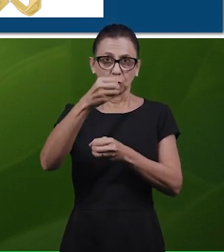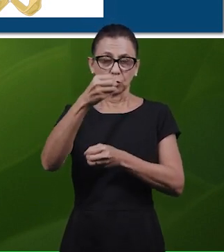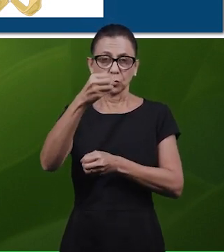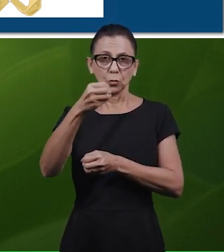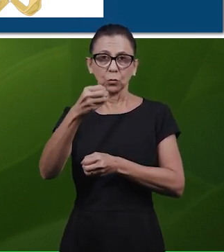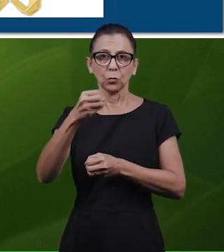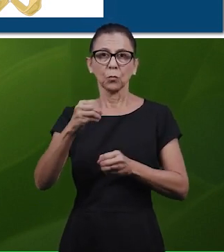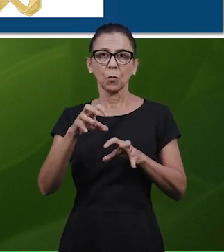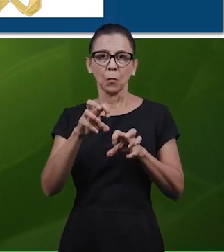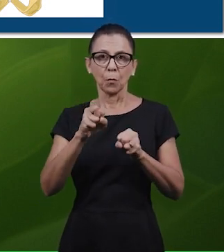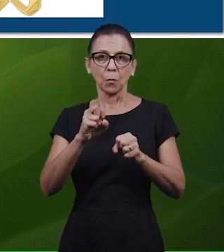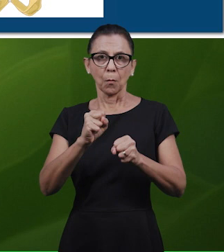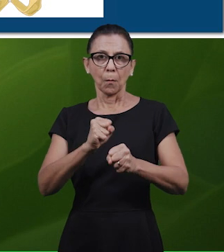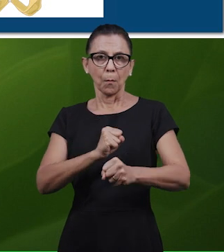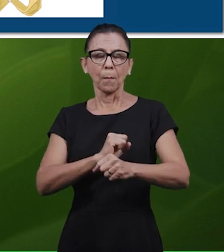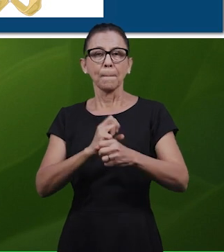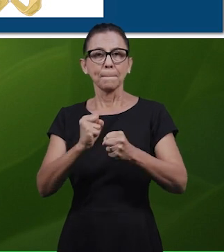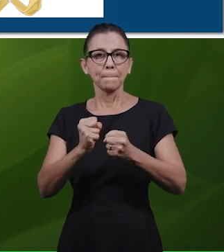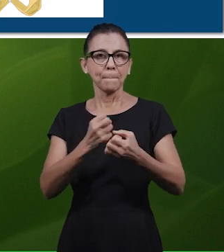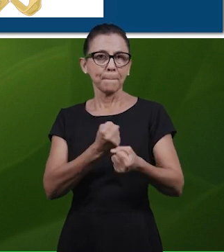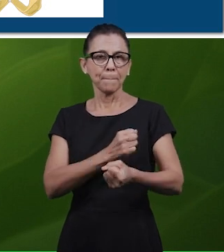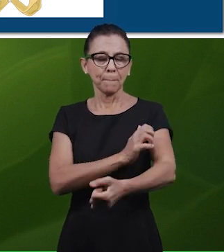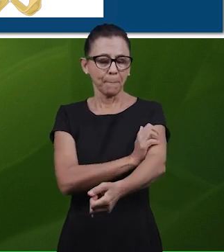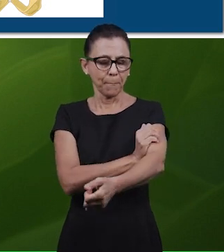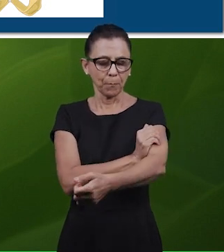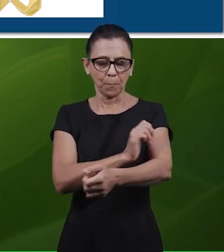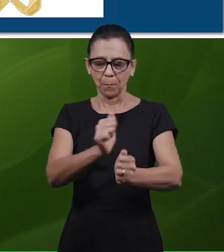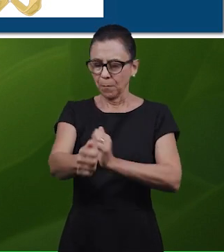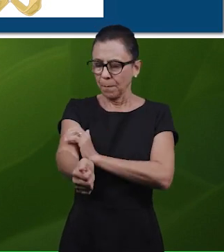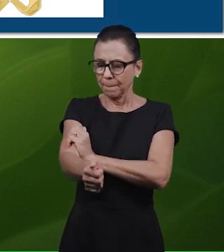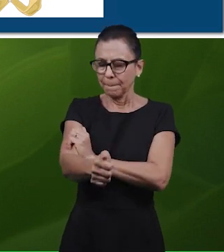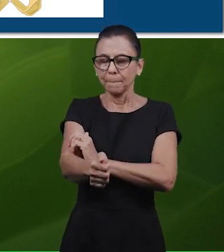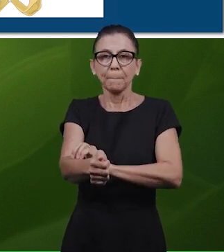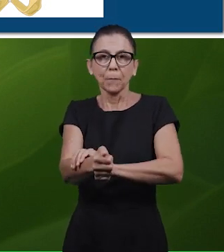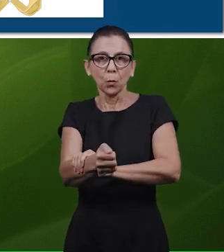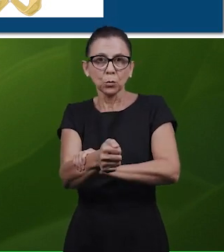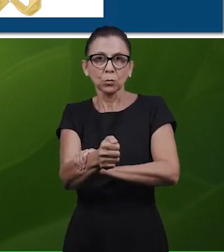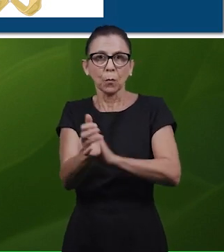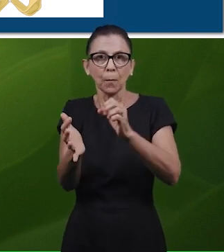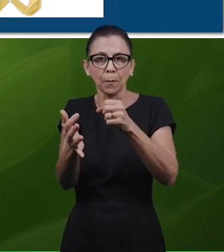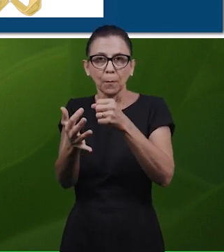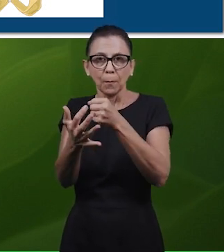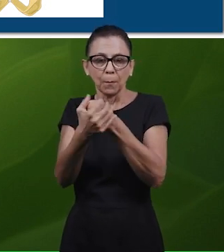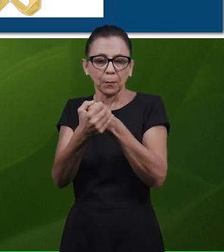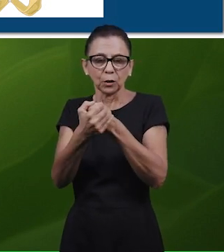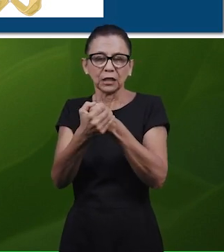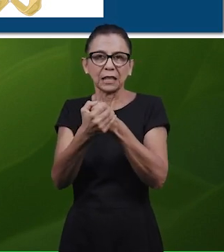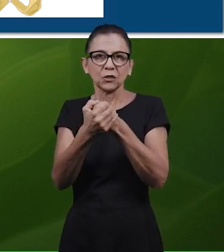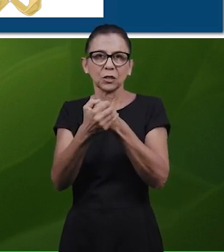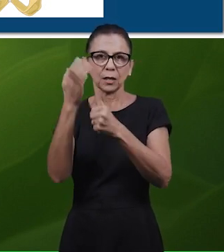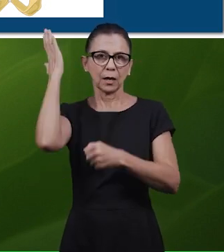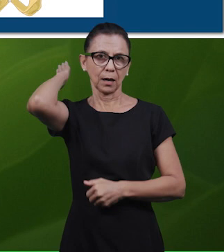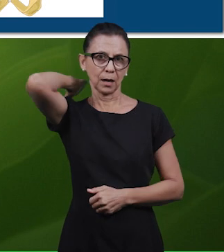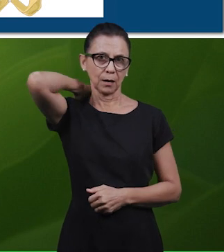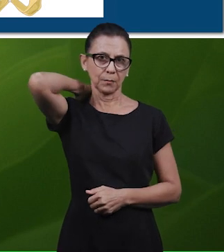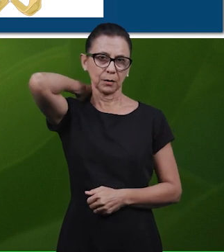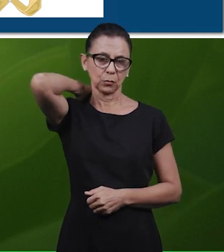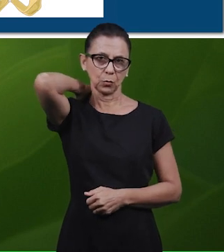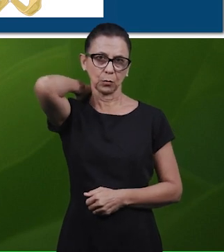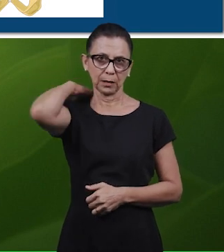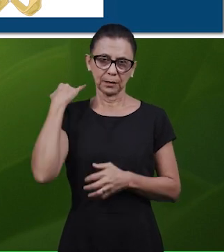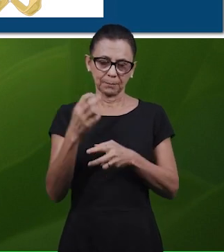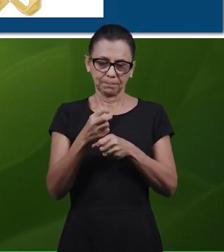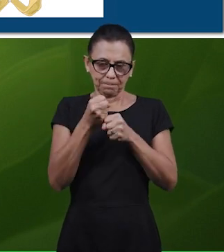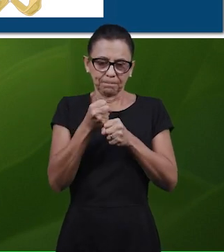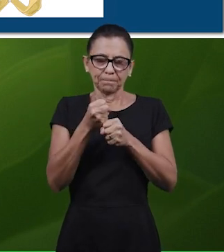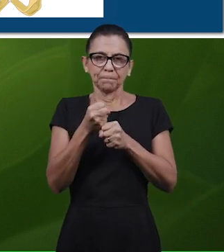Donc, cette partie est formée d'un ensemble de muscles et liaisons de manière à